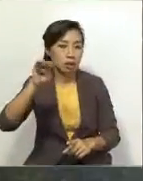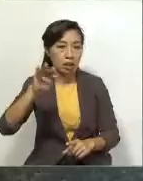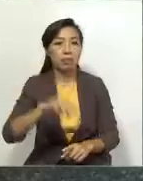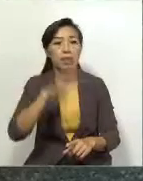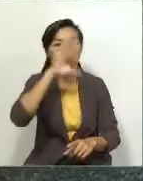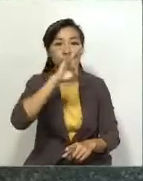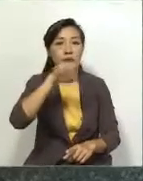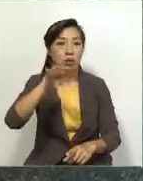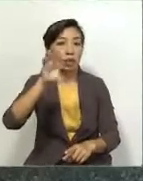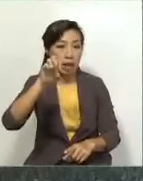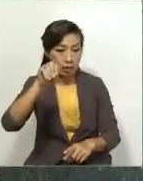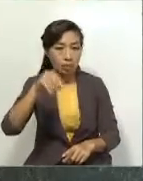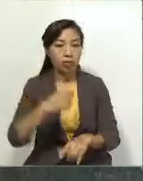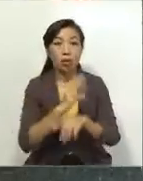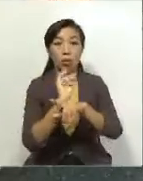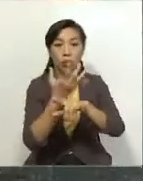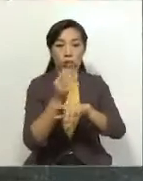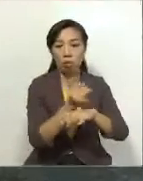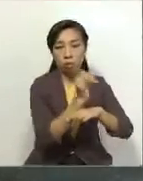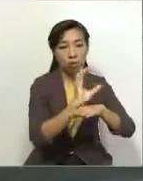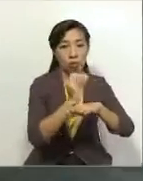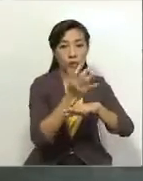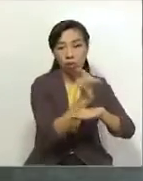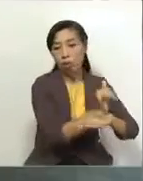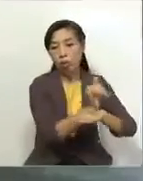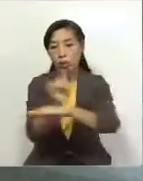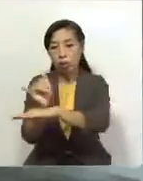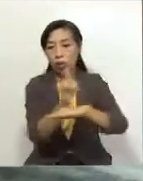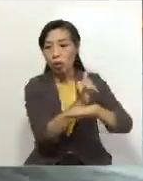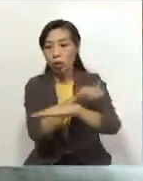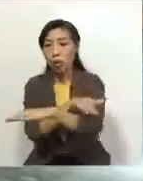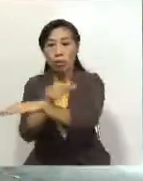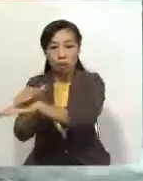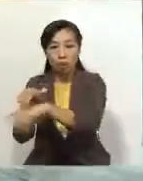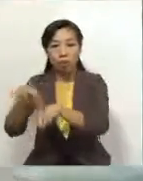นและไปส่งที่โรงพยาบาลเชียงรายประชานุเคราะห์อย่างปลอดภัย